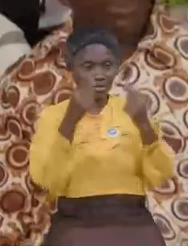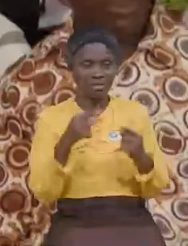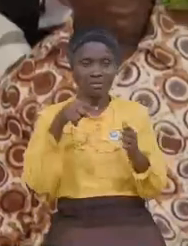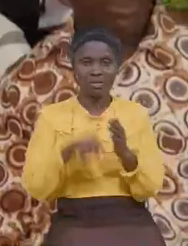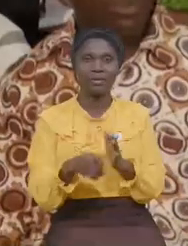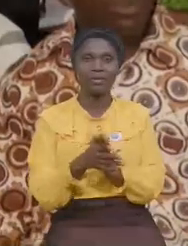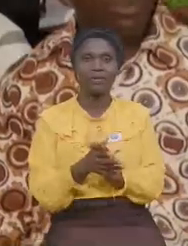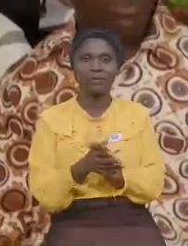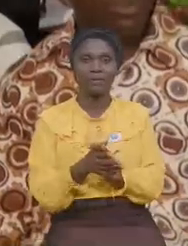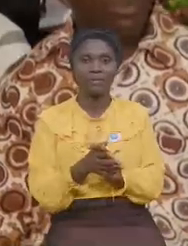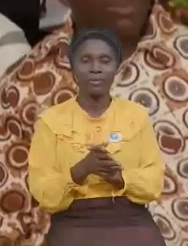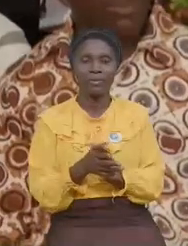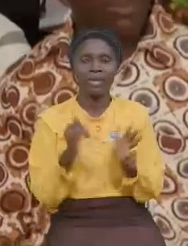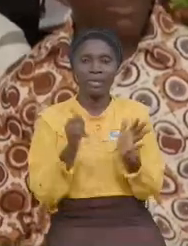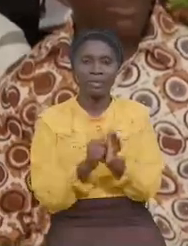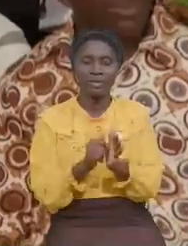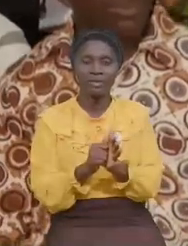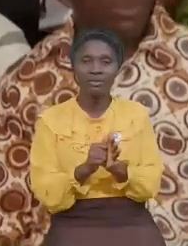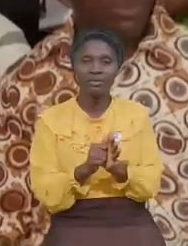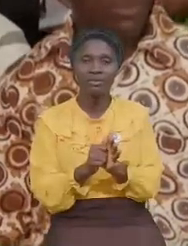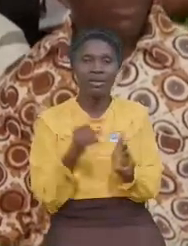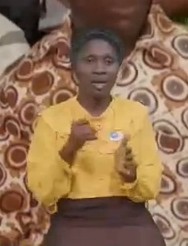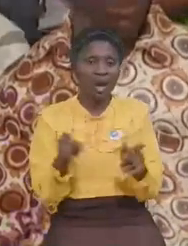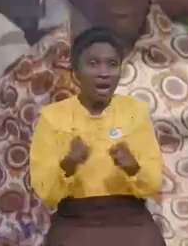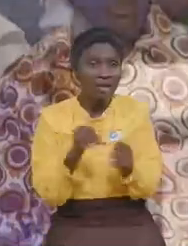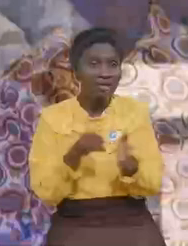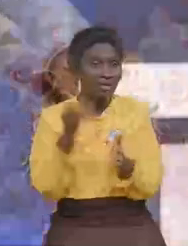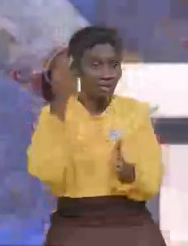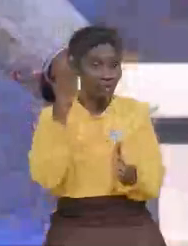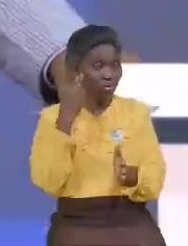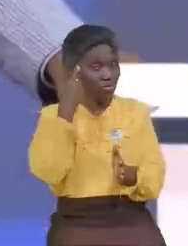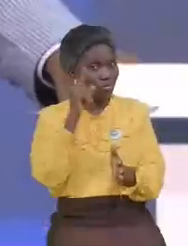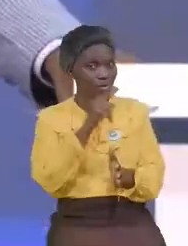Zachée s'est raté et était descendu.